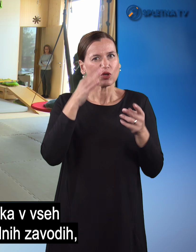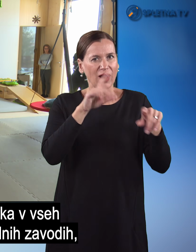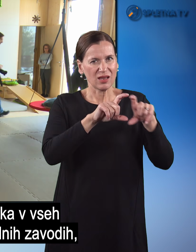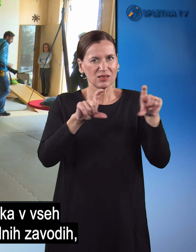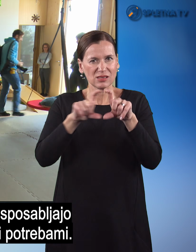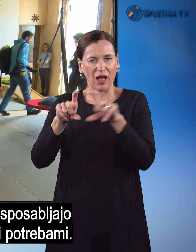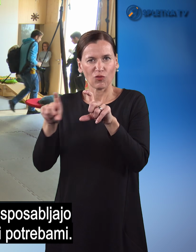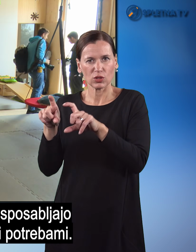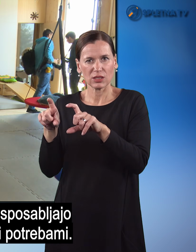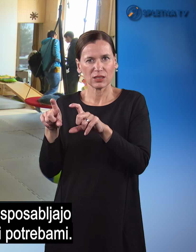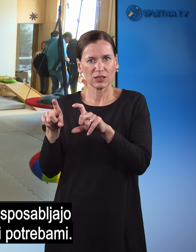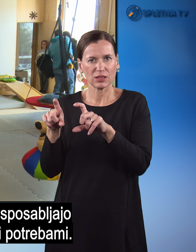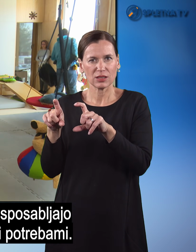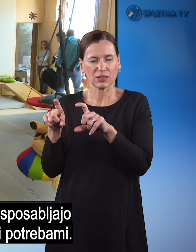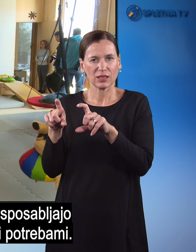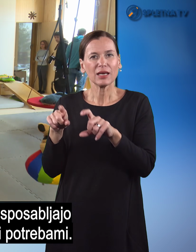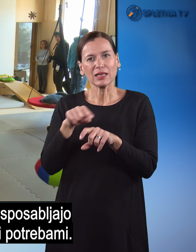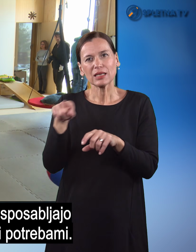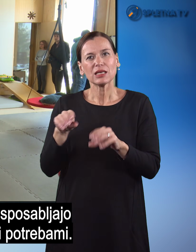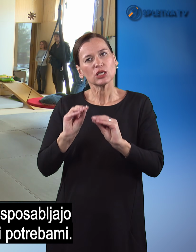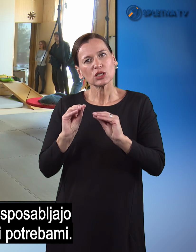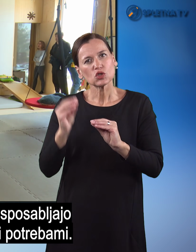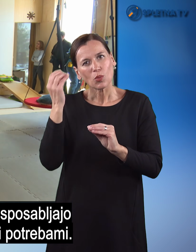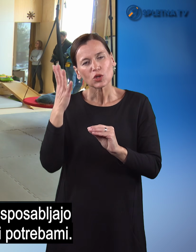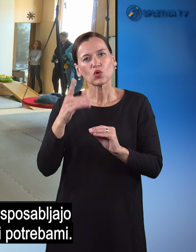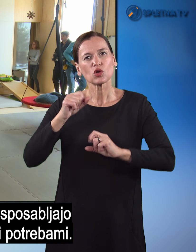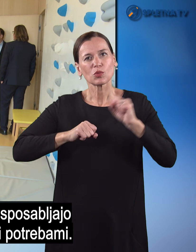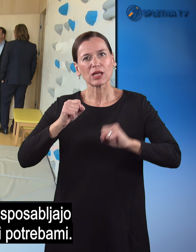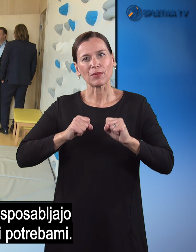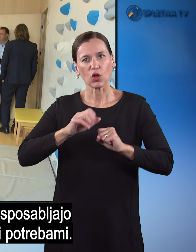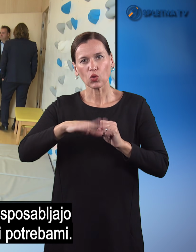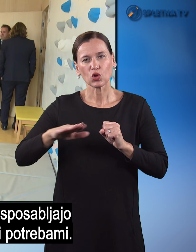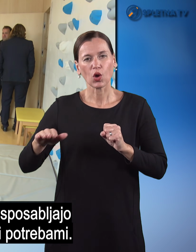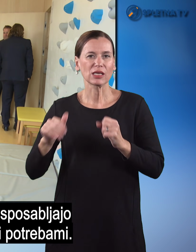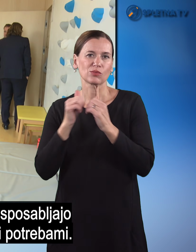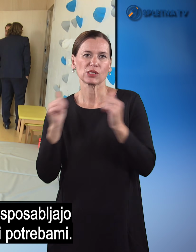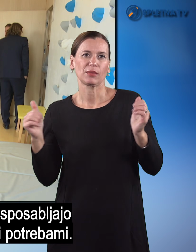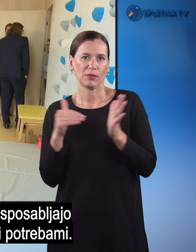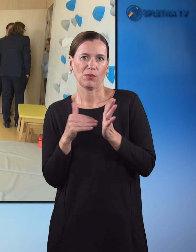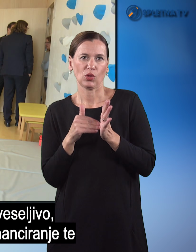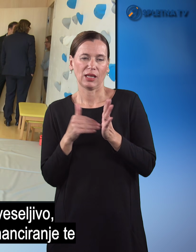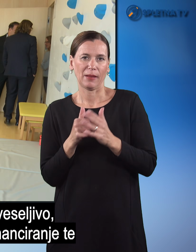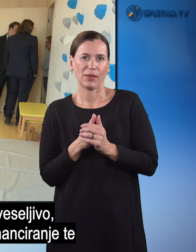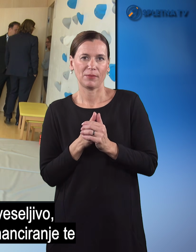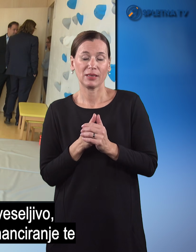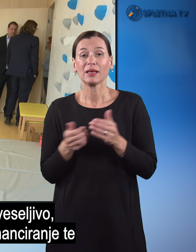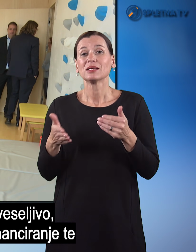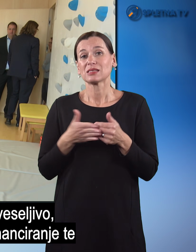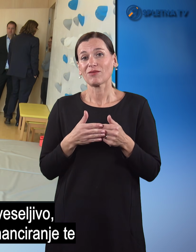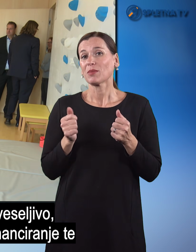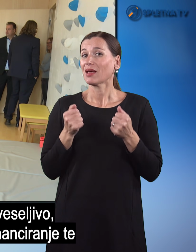vzgojno-izobraževalnih zavodih, ki izobražujejo in usposabljajo otroke s posebnimi potrebami. Hkrati